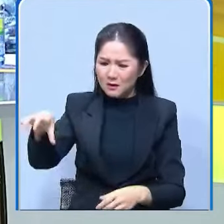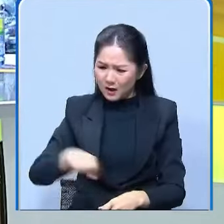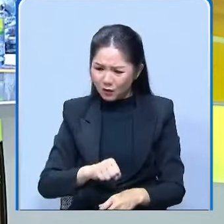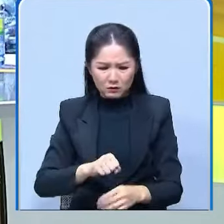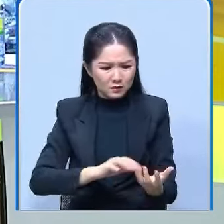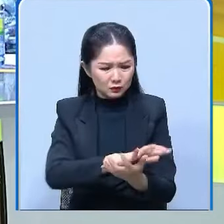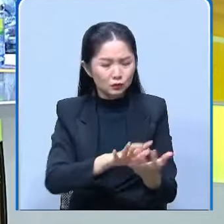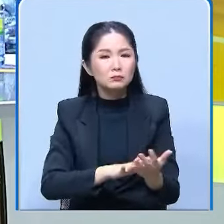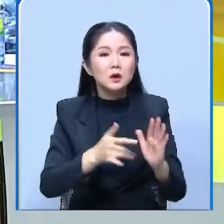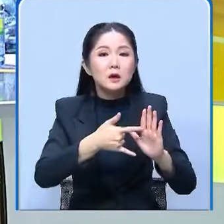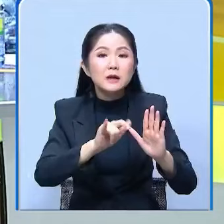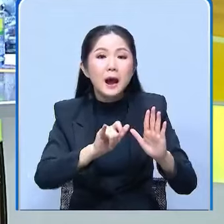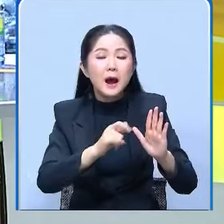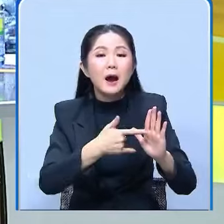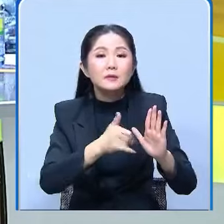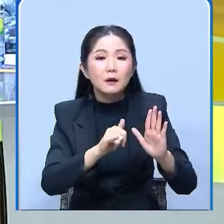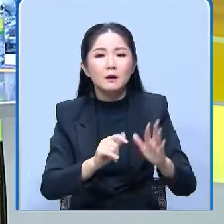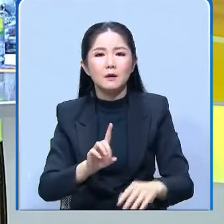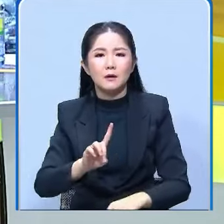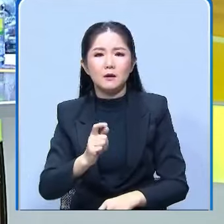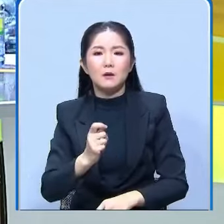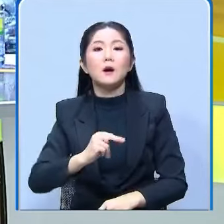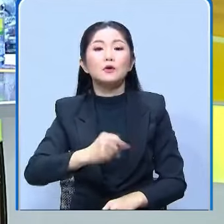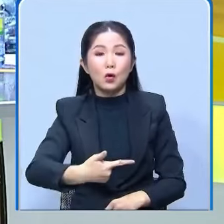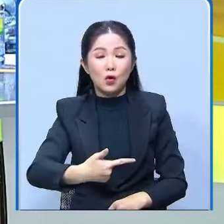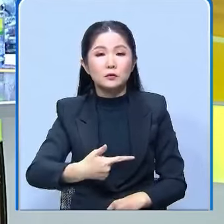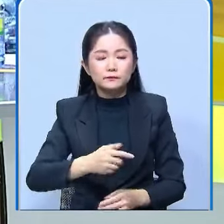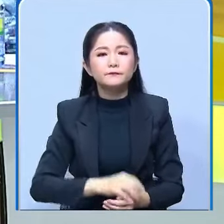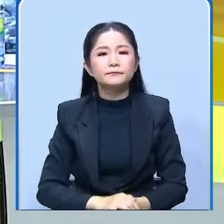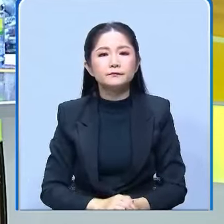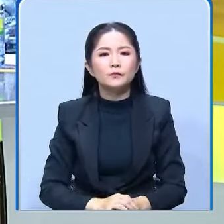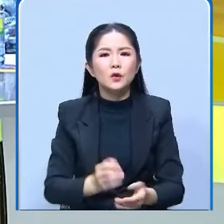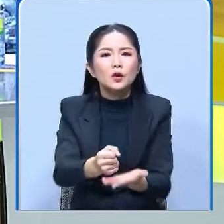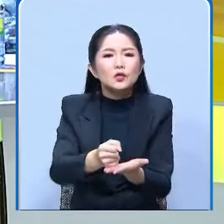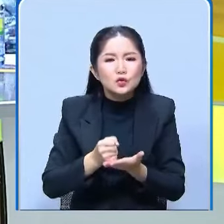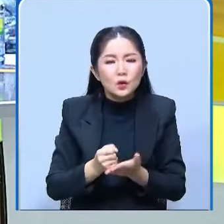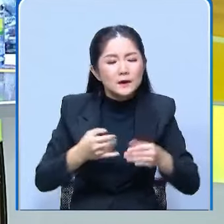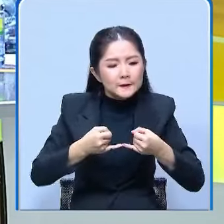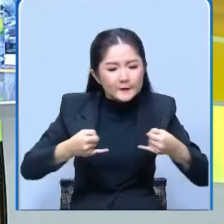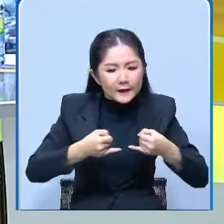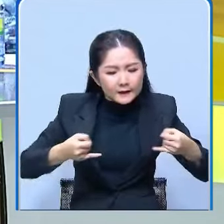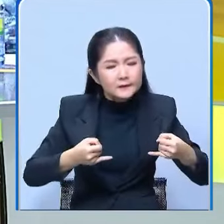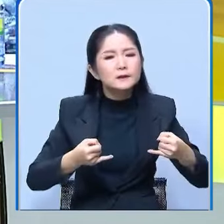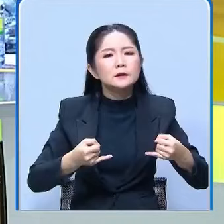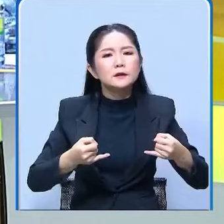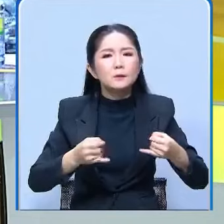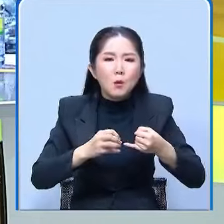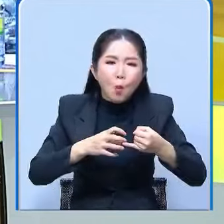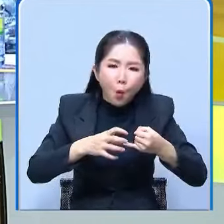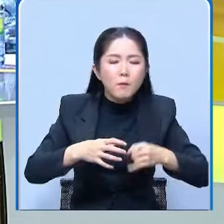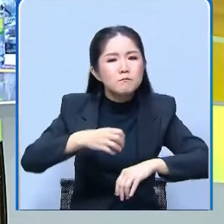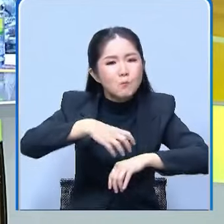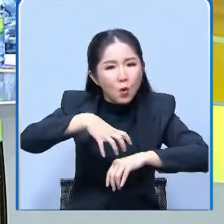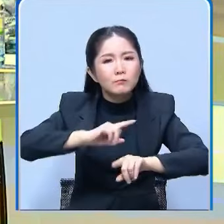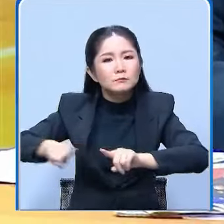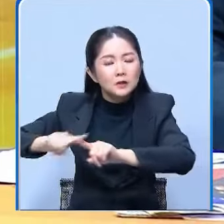างทีเนี่ยคือฟังจากคุณหมอมาเหมือนกันบอกว่าตามโหลยาดองที่เขียนว่าคลายเส้นรักษาเอ็นอักเสบอะไรต่างๆอ่ะคุณหมอบอกว่าอย่